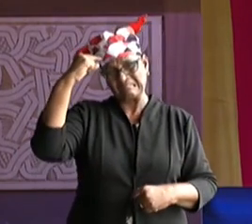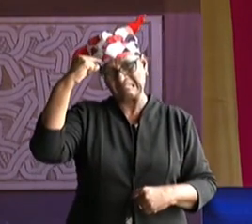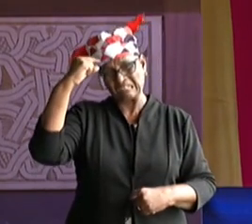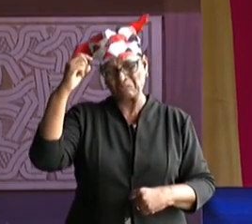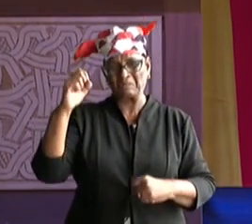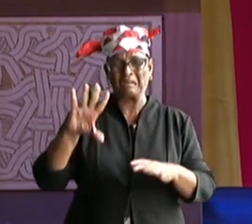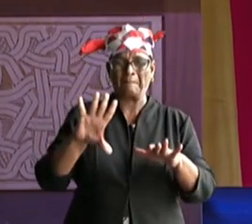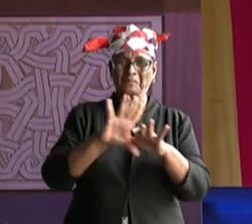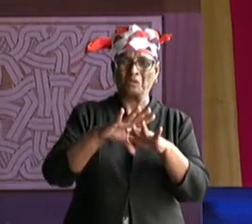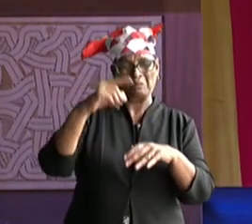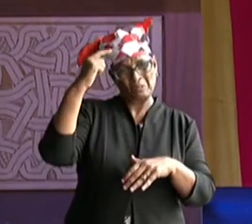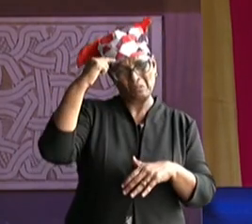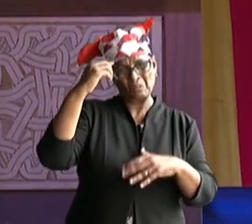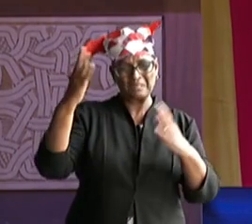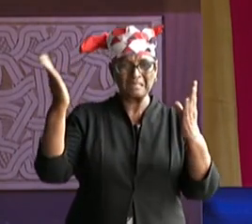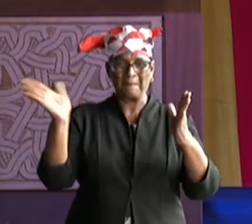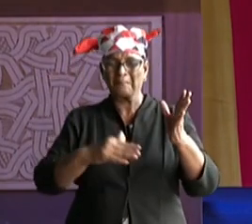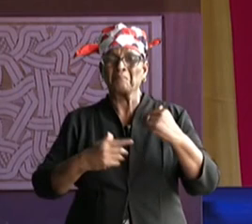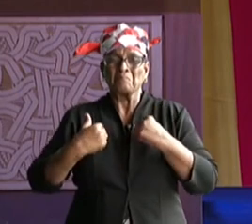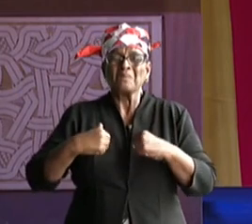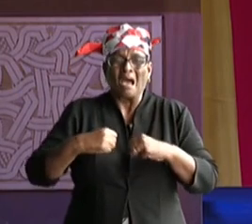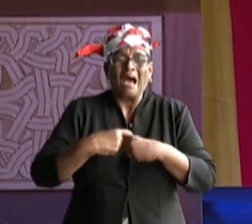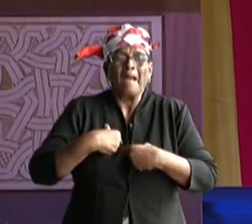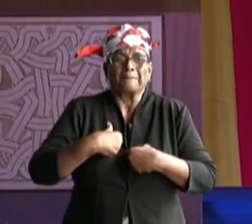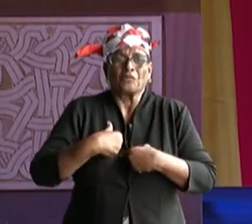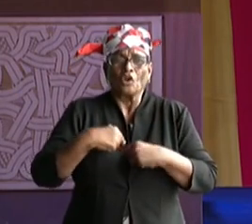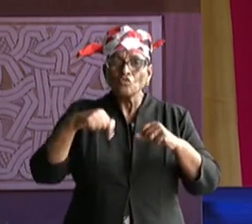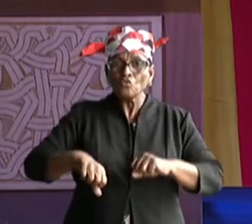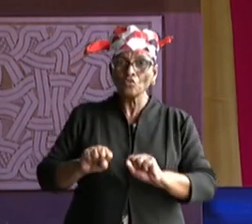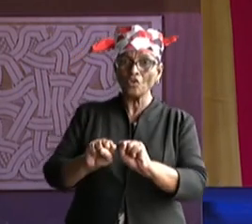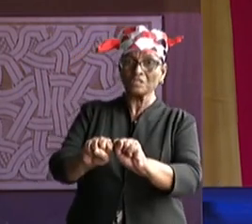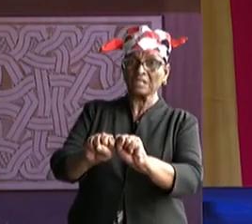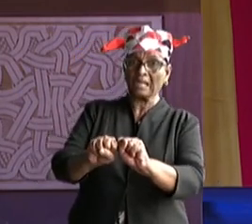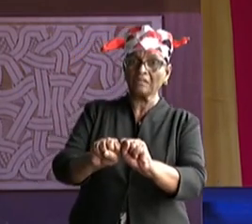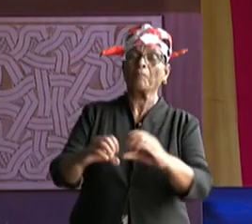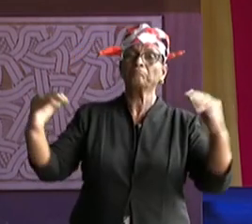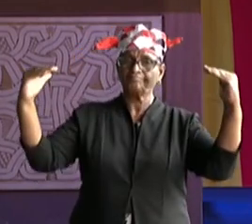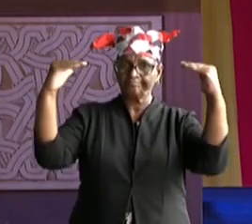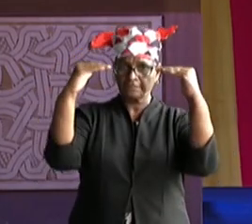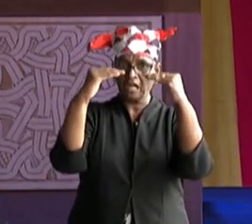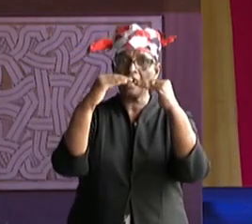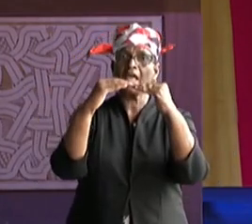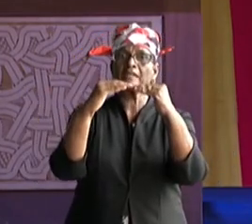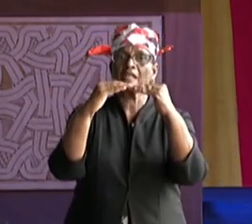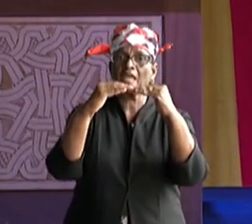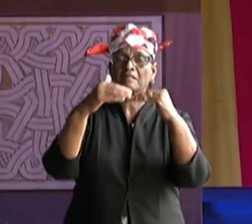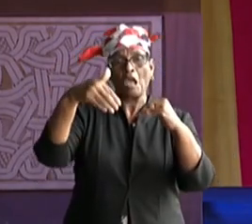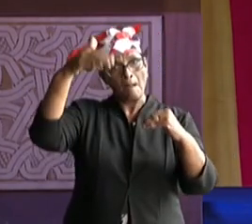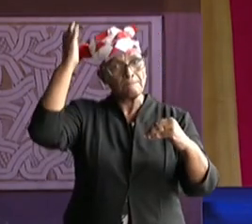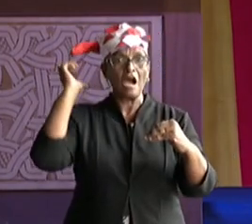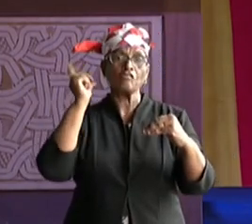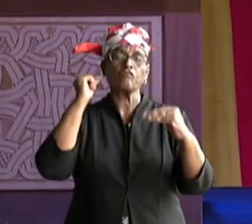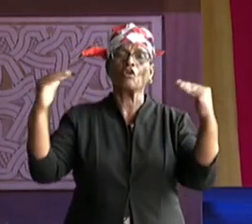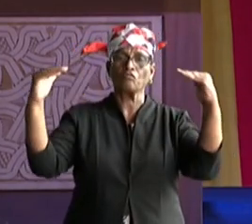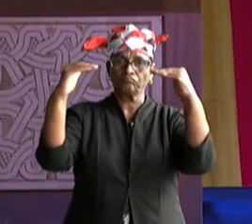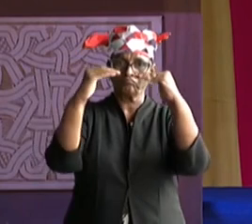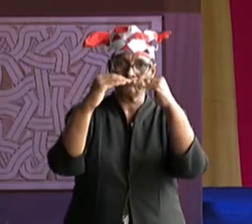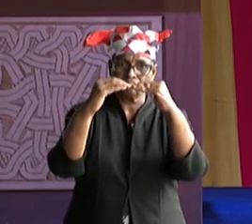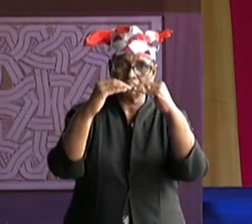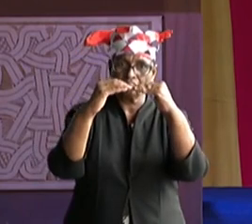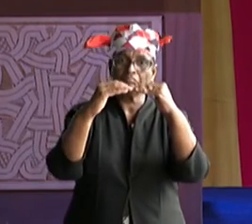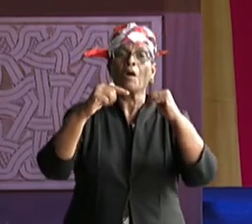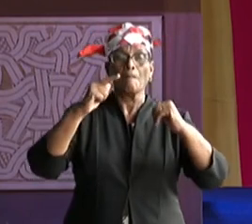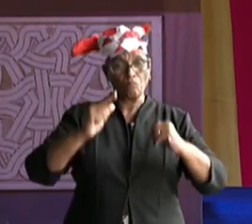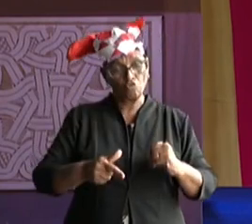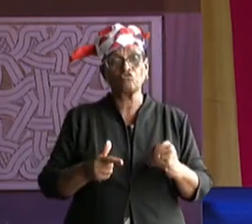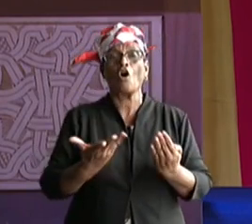mishandeling. Dat er nog strijd geleverd moet worden voor gendergelijkheid. ondanks de vaak fenomenale en